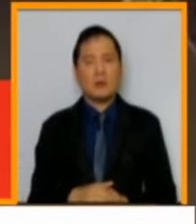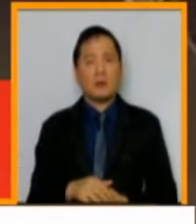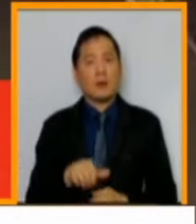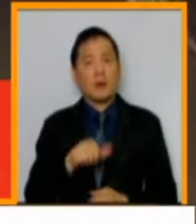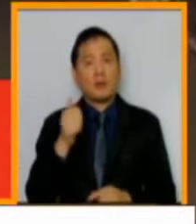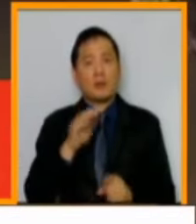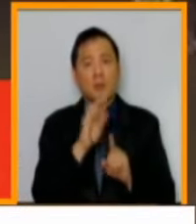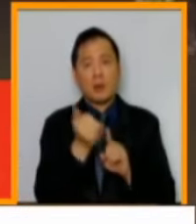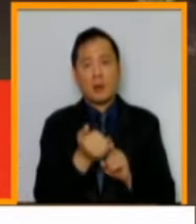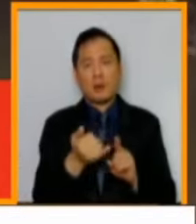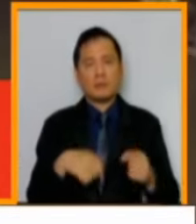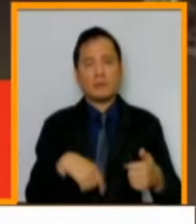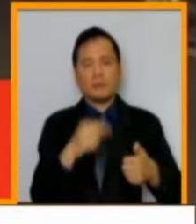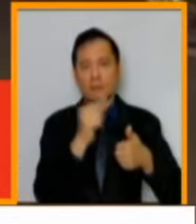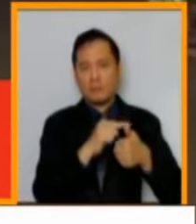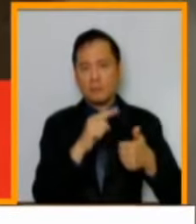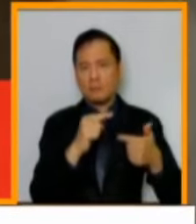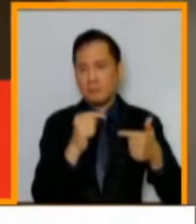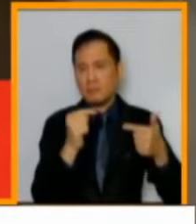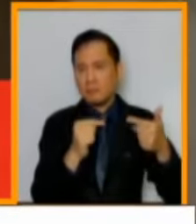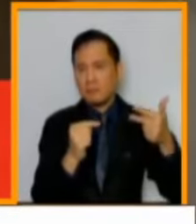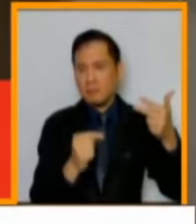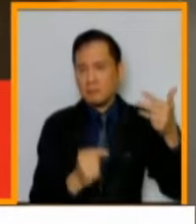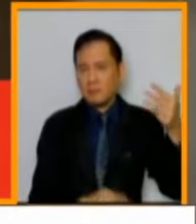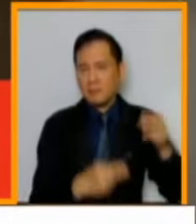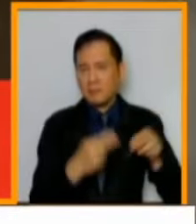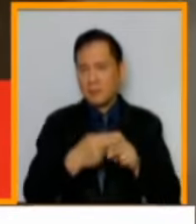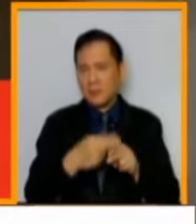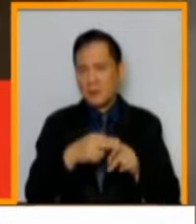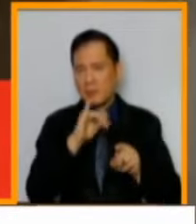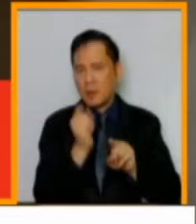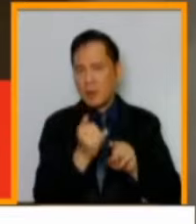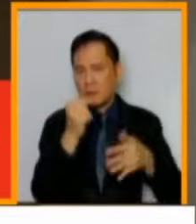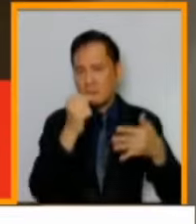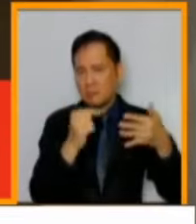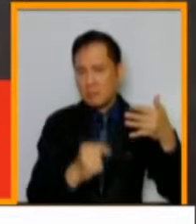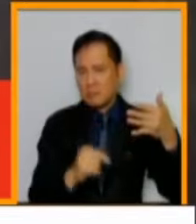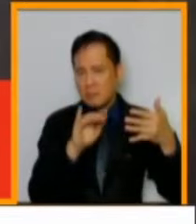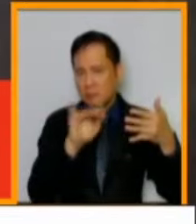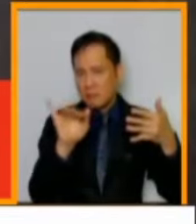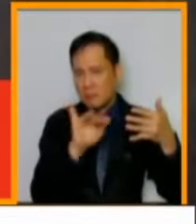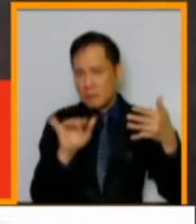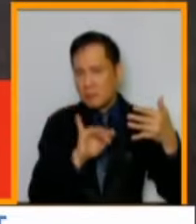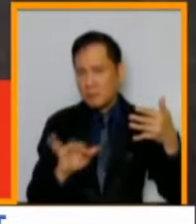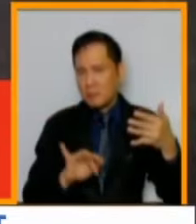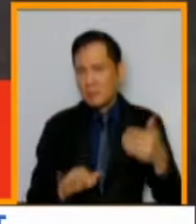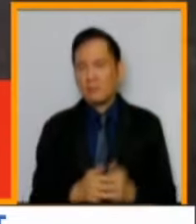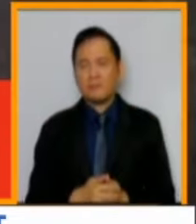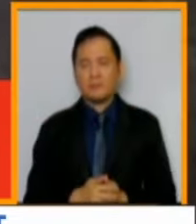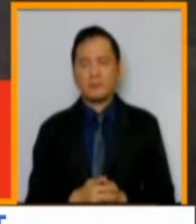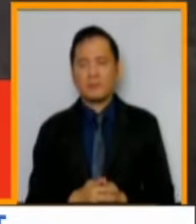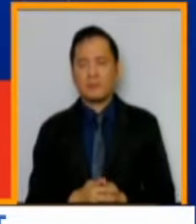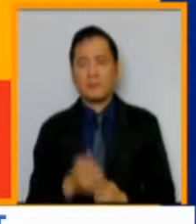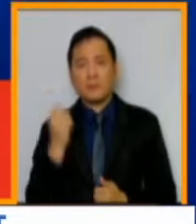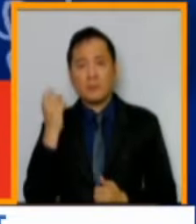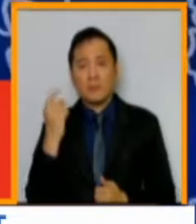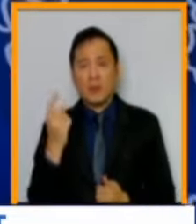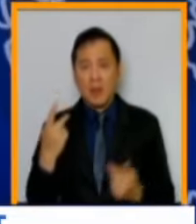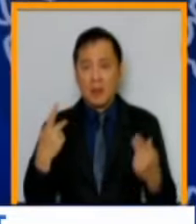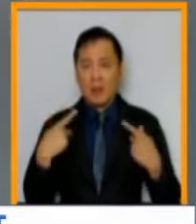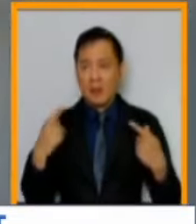Poblacion, Tambagan, Duka, Portolin, Bulwa at Tupon. Wala namang naiulat na nasawi o sugatan dahil sa baha.